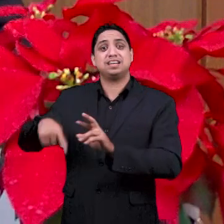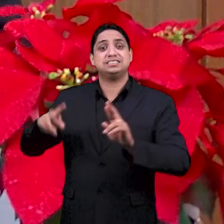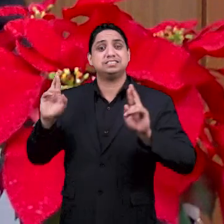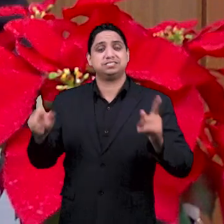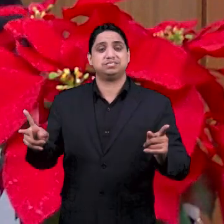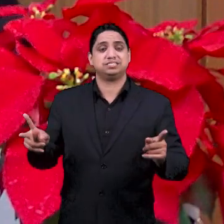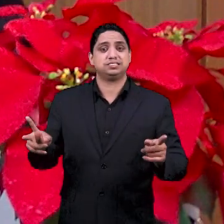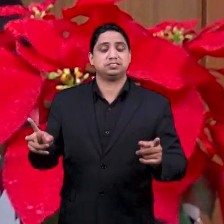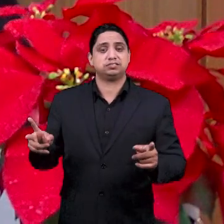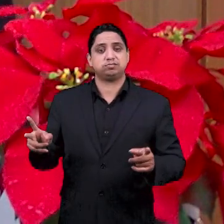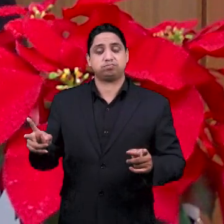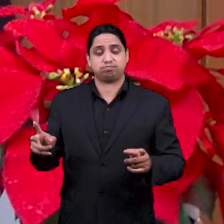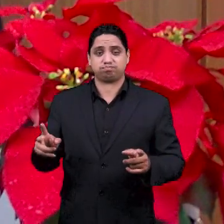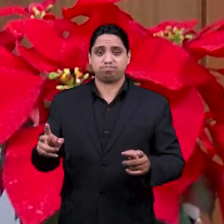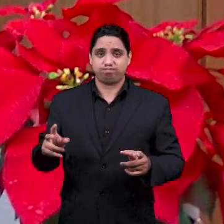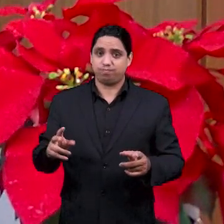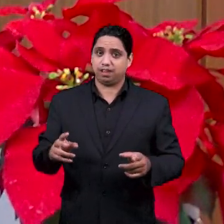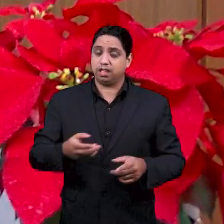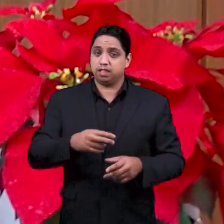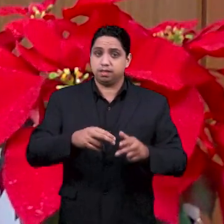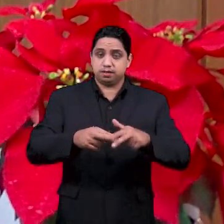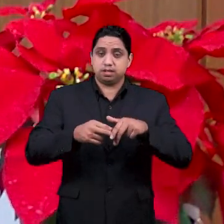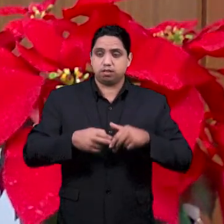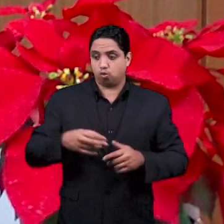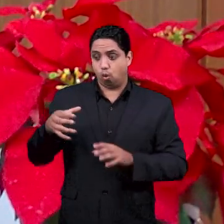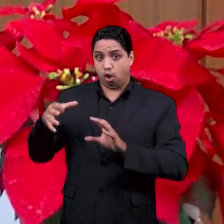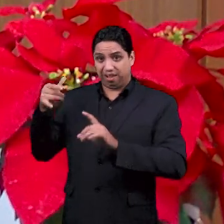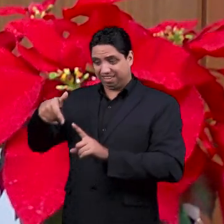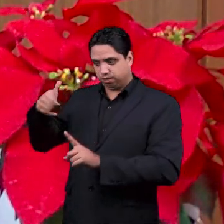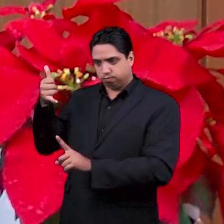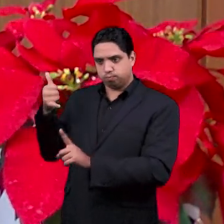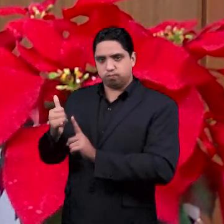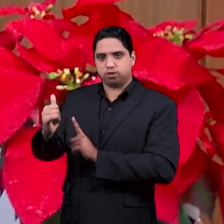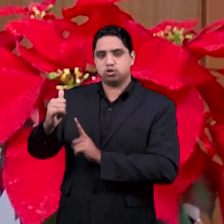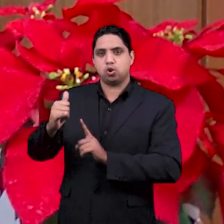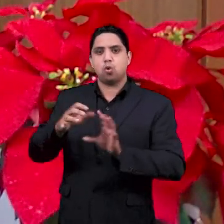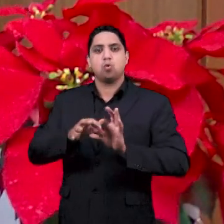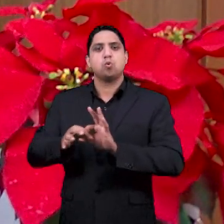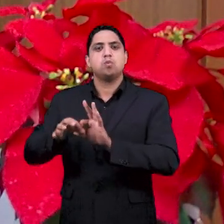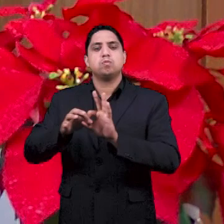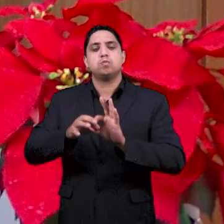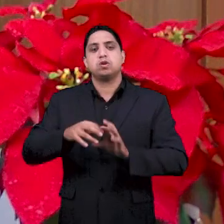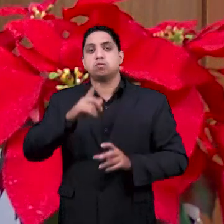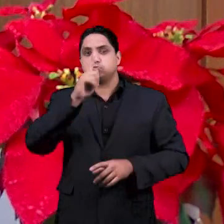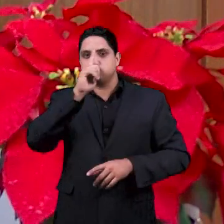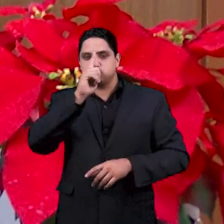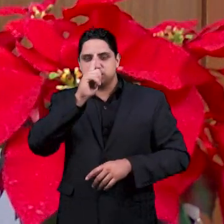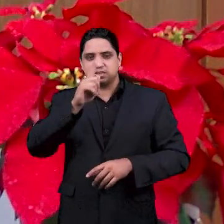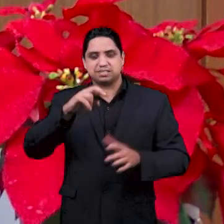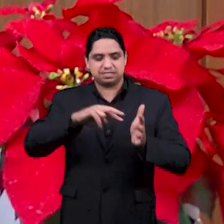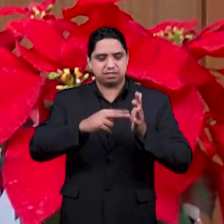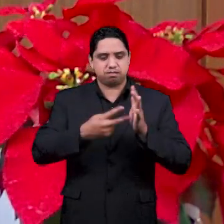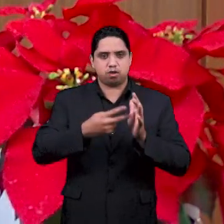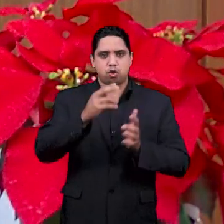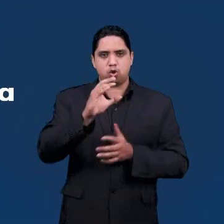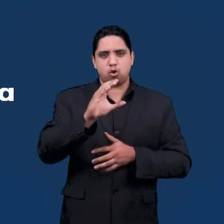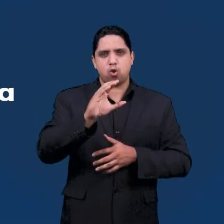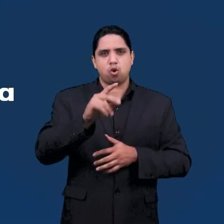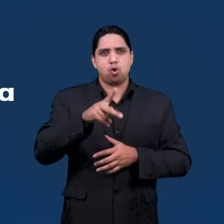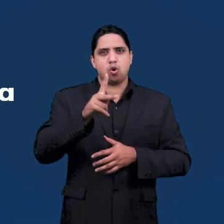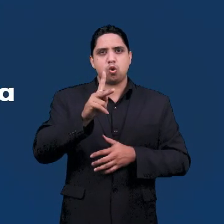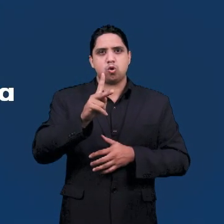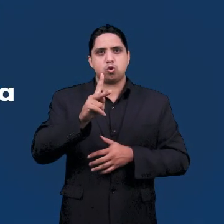общение все общее, это все совсем другое. Это койнония на греческом языке.